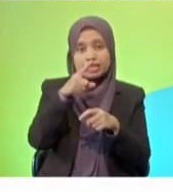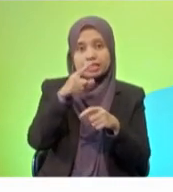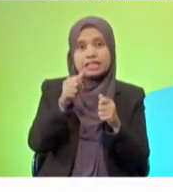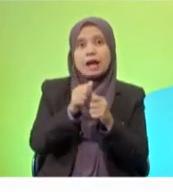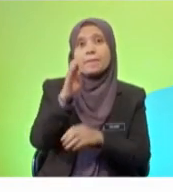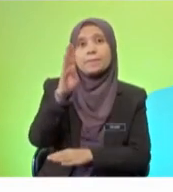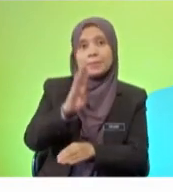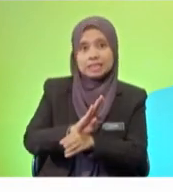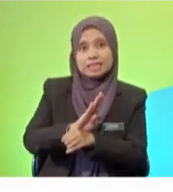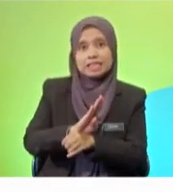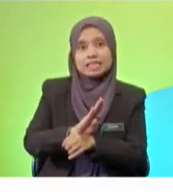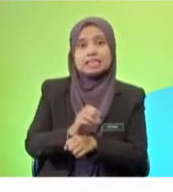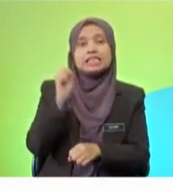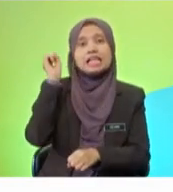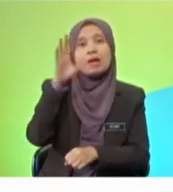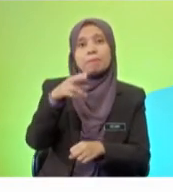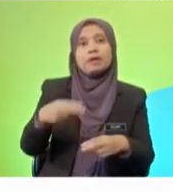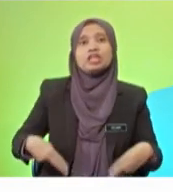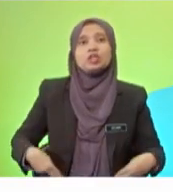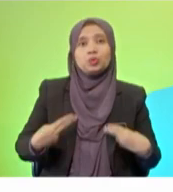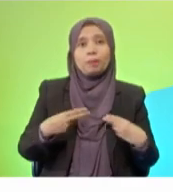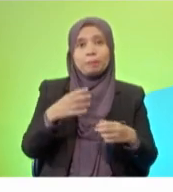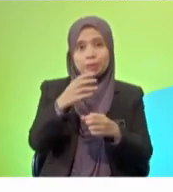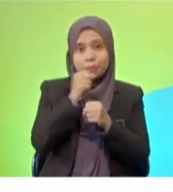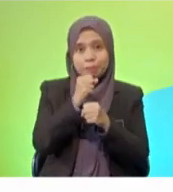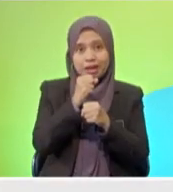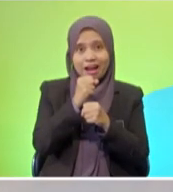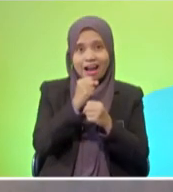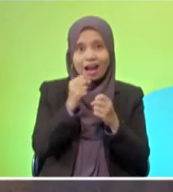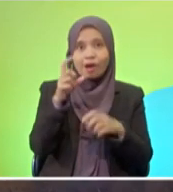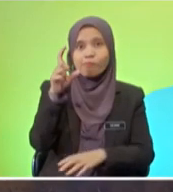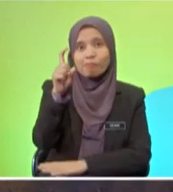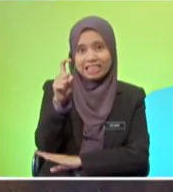Sekuat Hati dilempar hidup dipegang mati